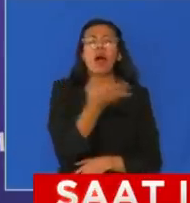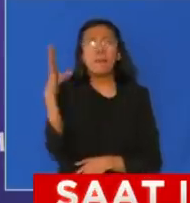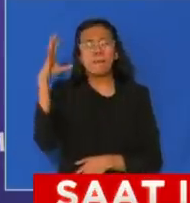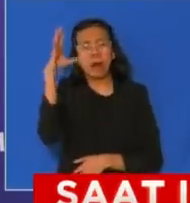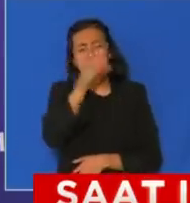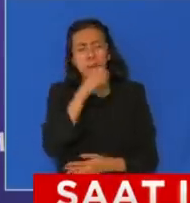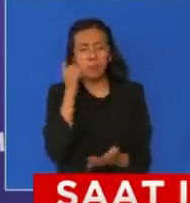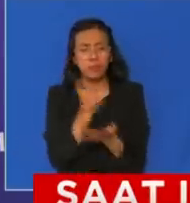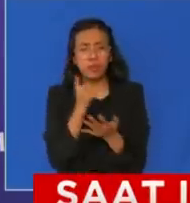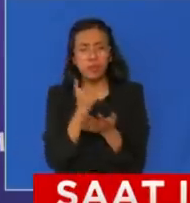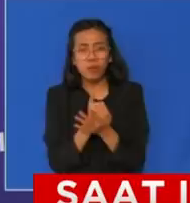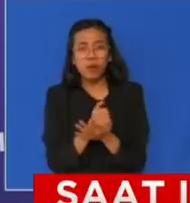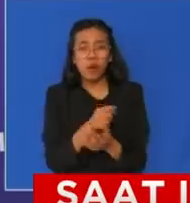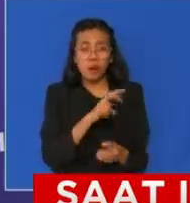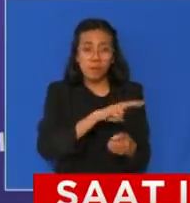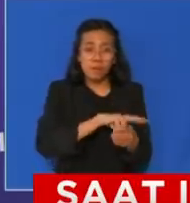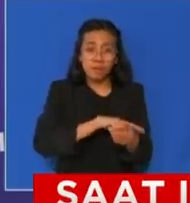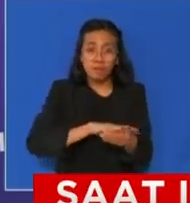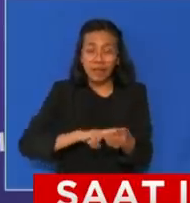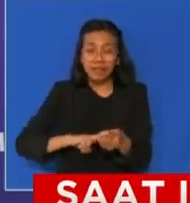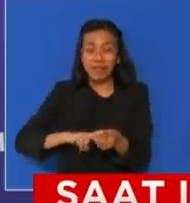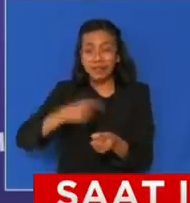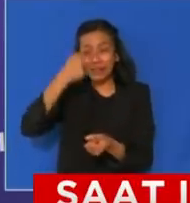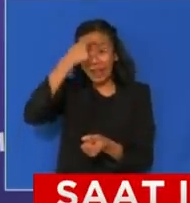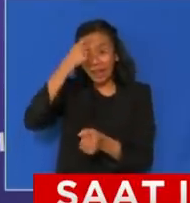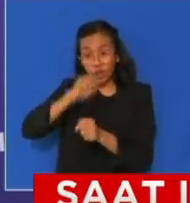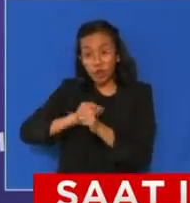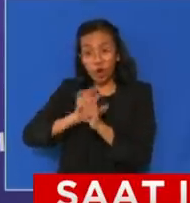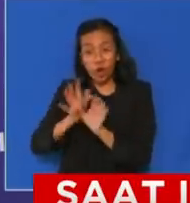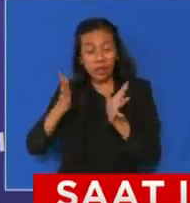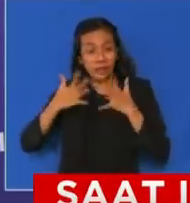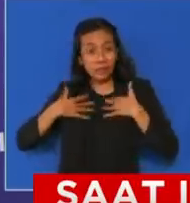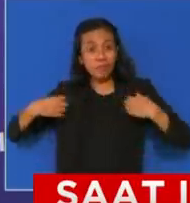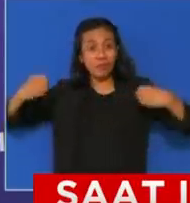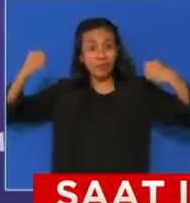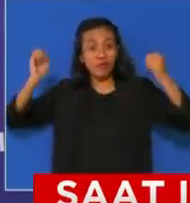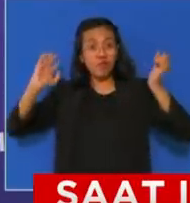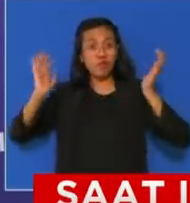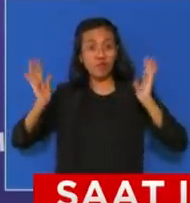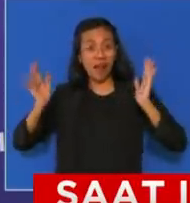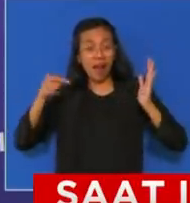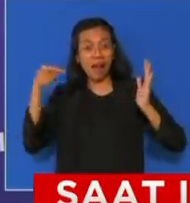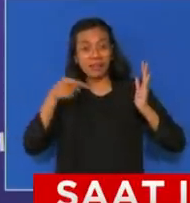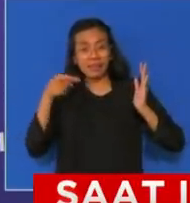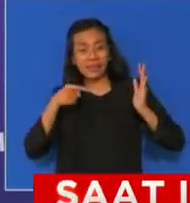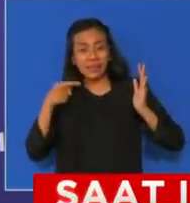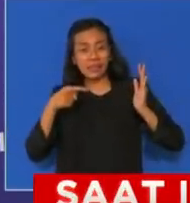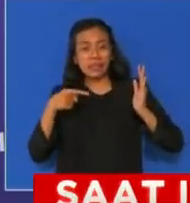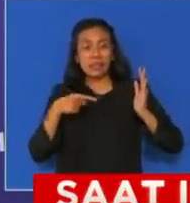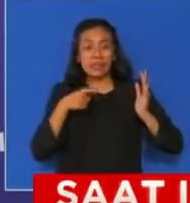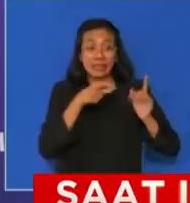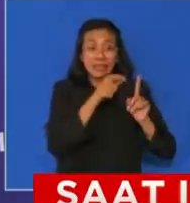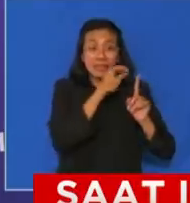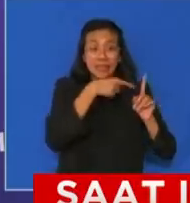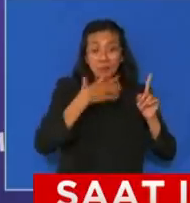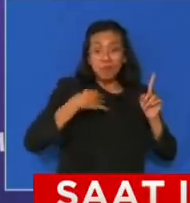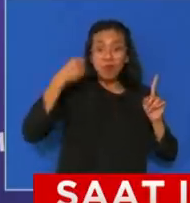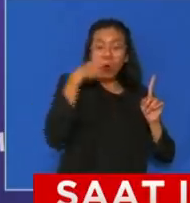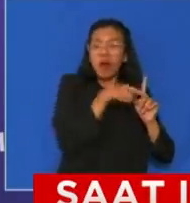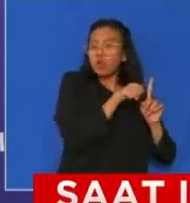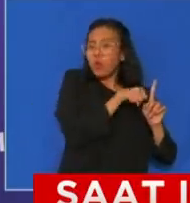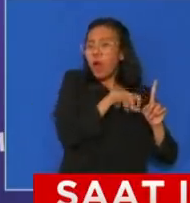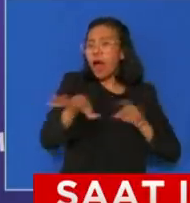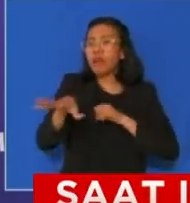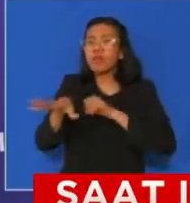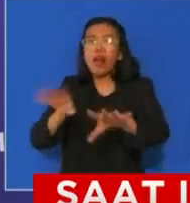bahwa pasien-pasien copied 19 yang sudah sembuh mereka sudah tidak akan menularkan penyakitnya lagi